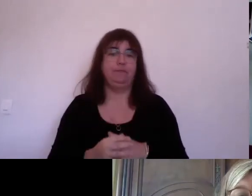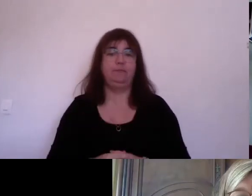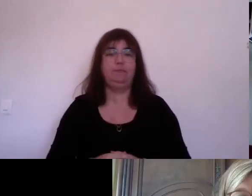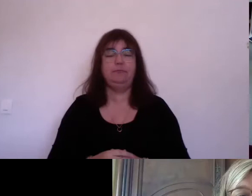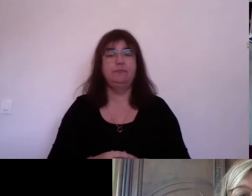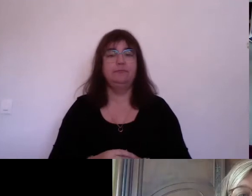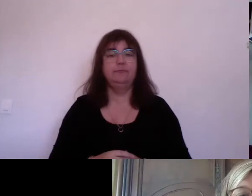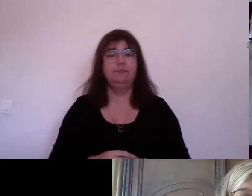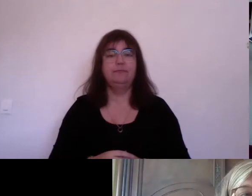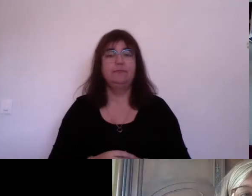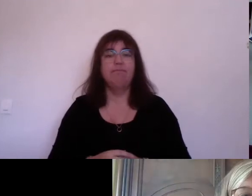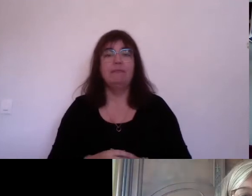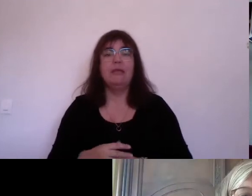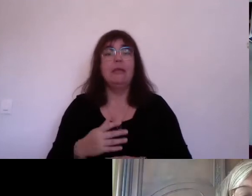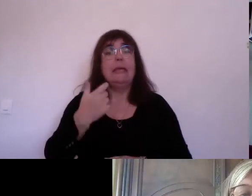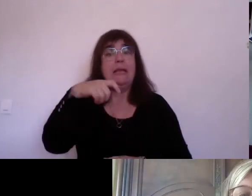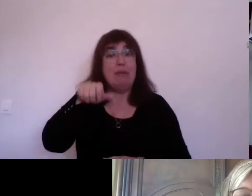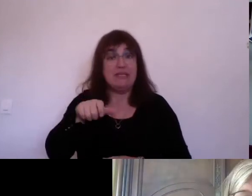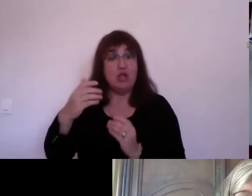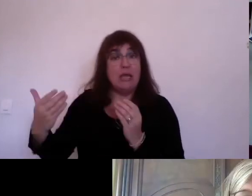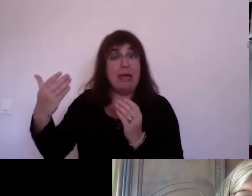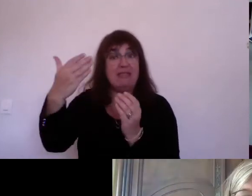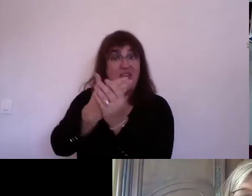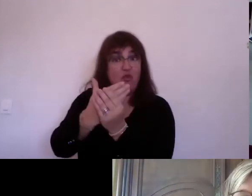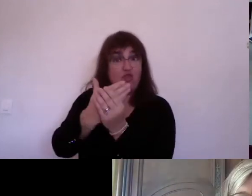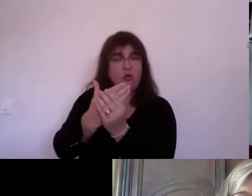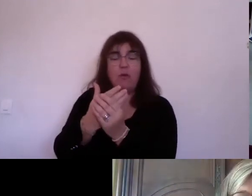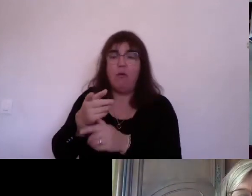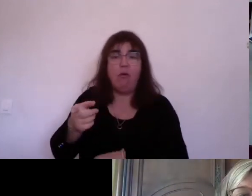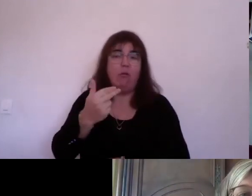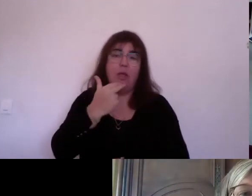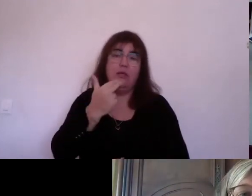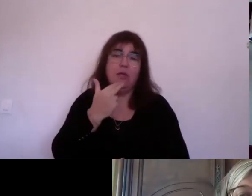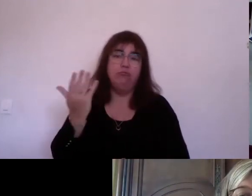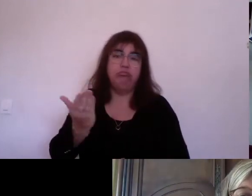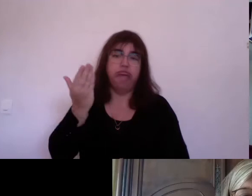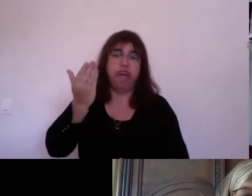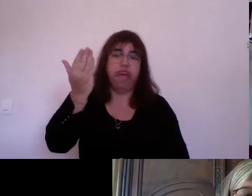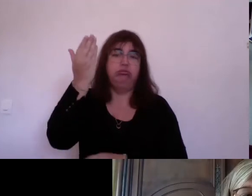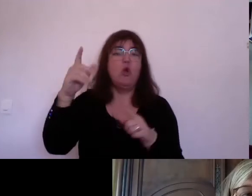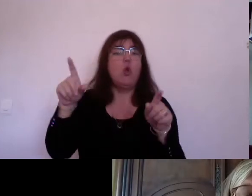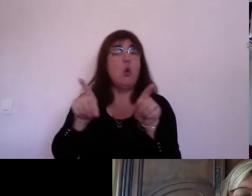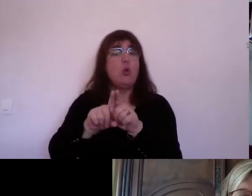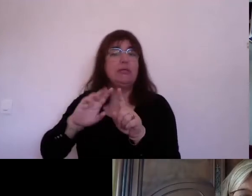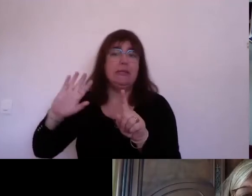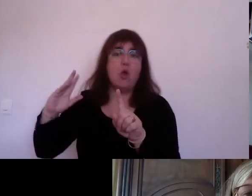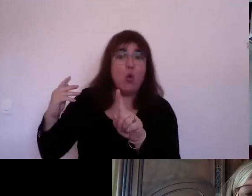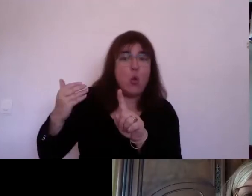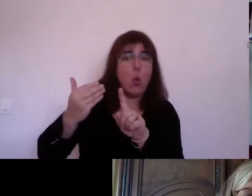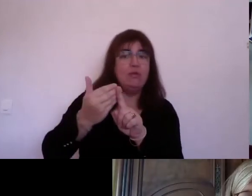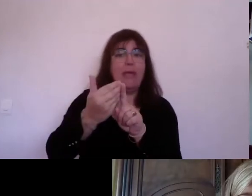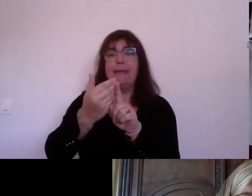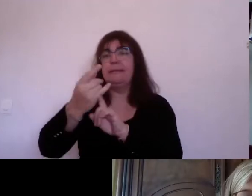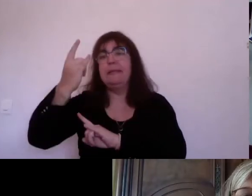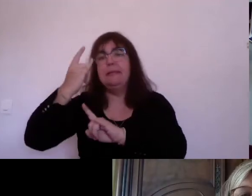La qualité des intervenants, le contexte, comme l'a rappelé l'autre aidante tout à l'heure,